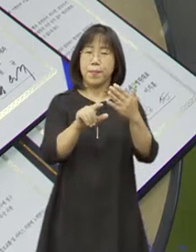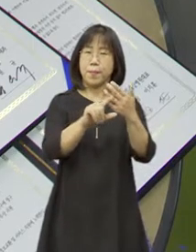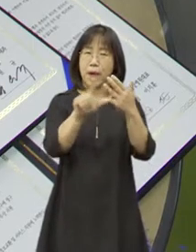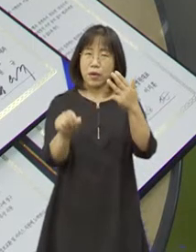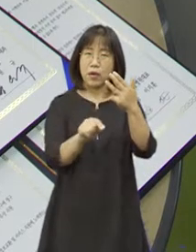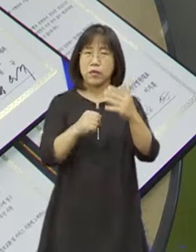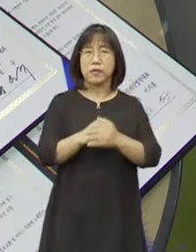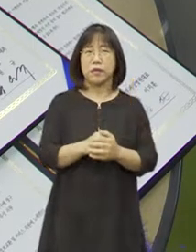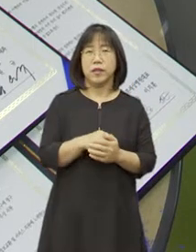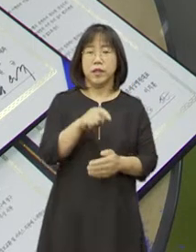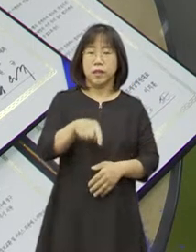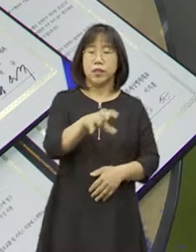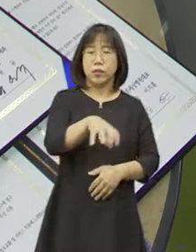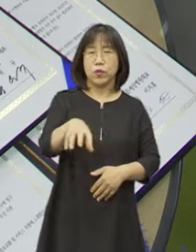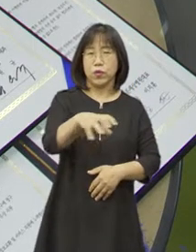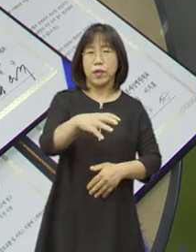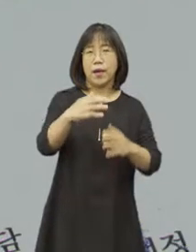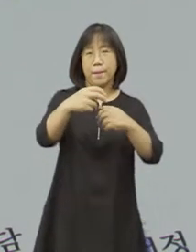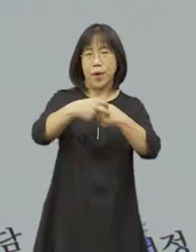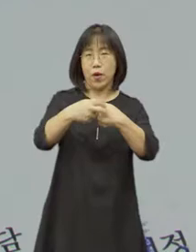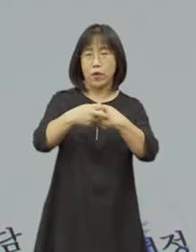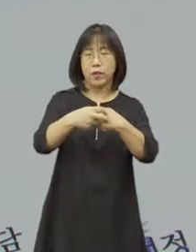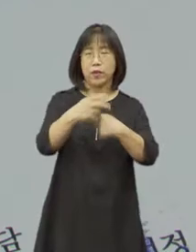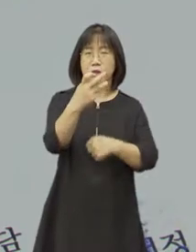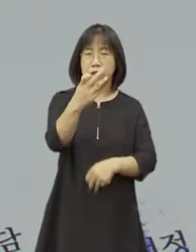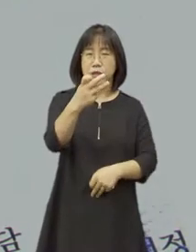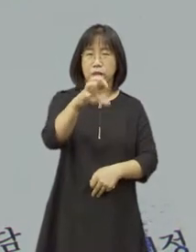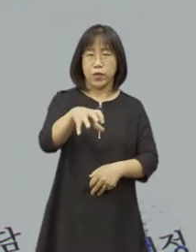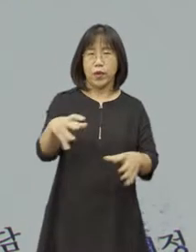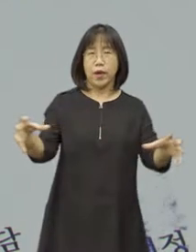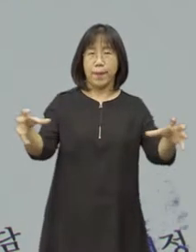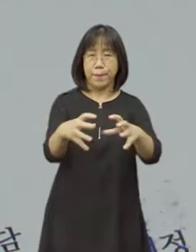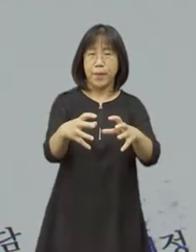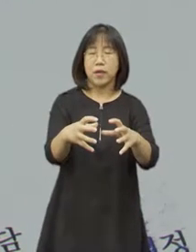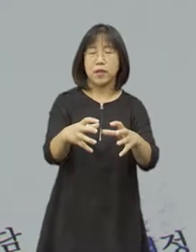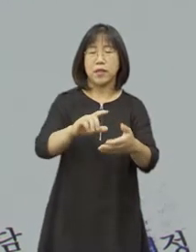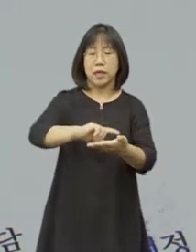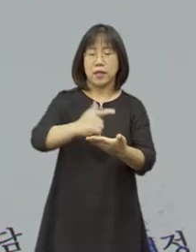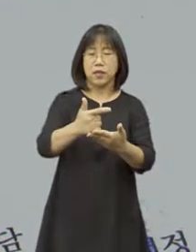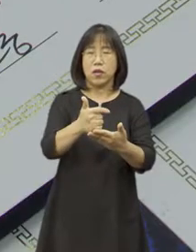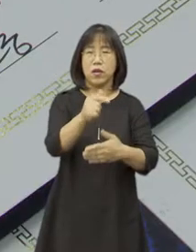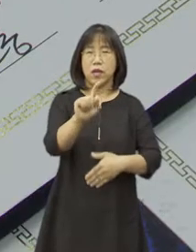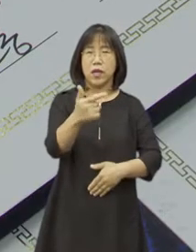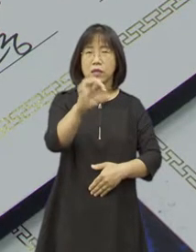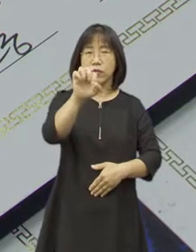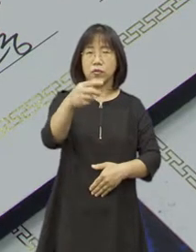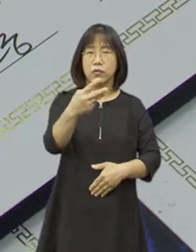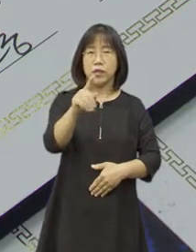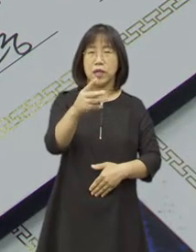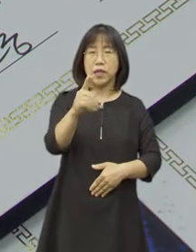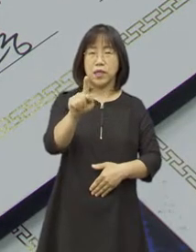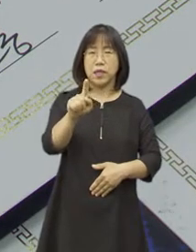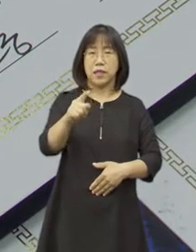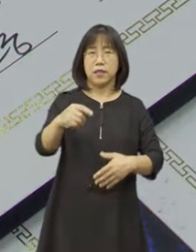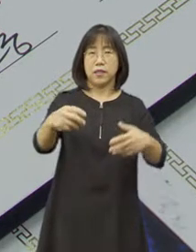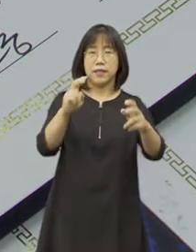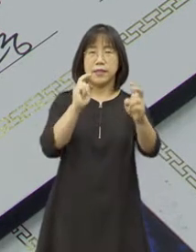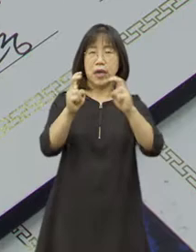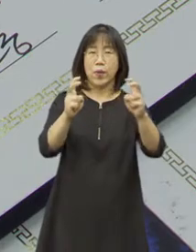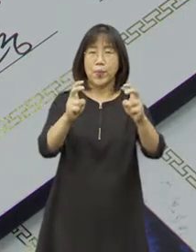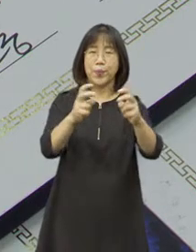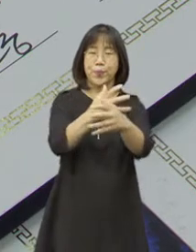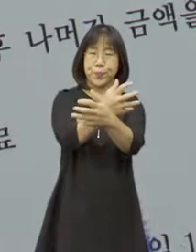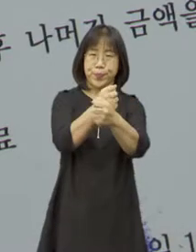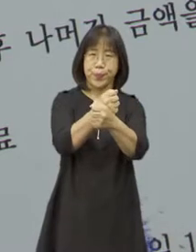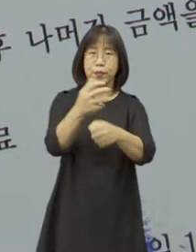서울병원, 미즈메디병원 등 지역 내 13개 의료기관과 강서 한 울타리 사업 업무 협약을 체결하며 위기 청소년을